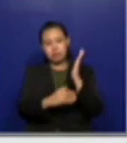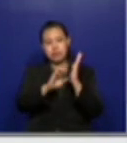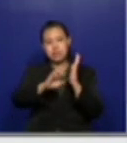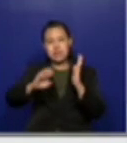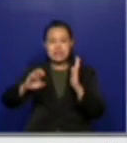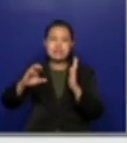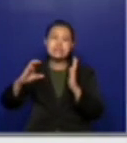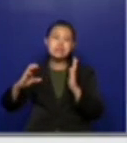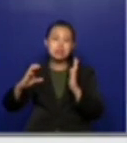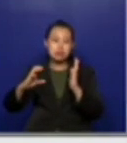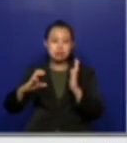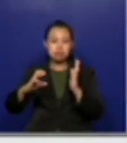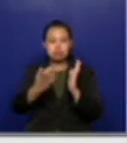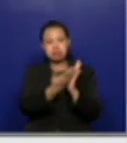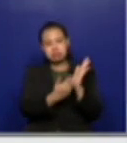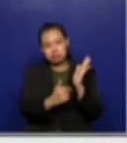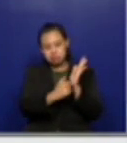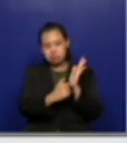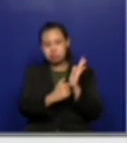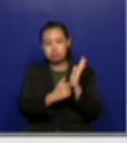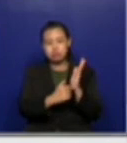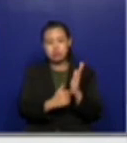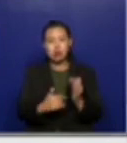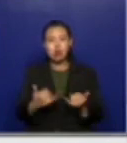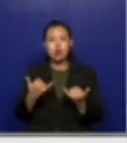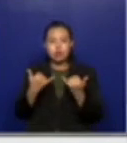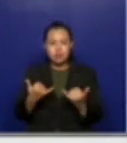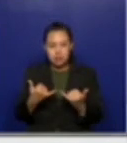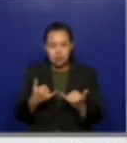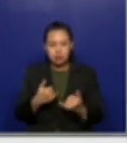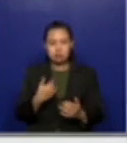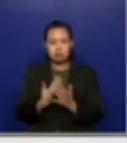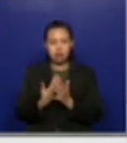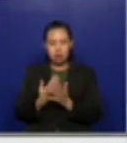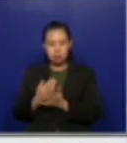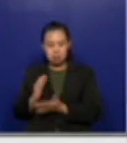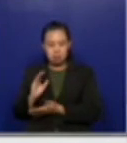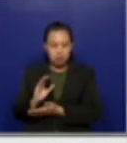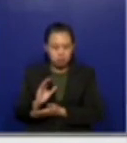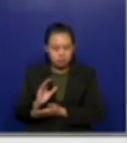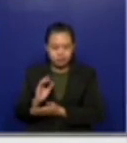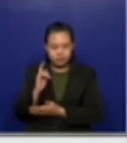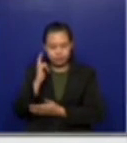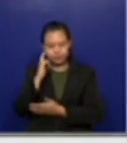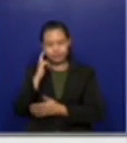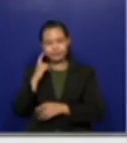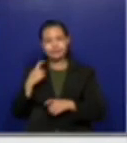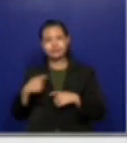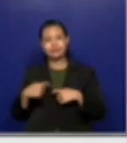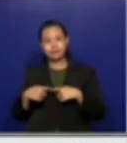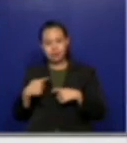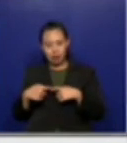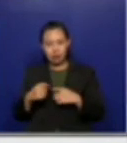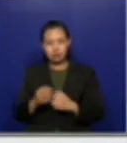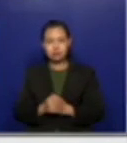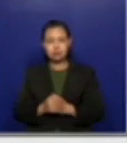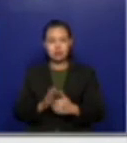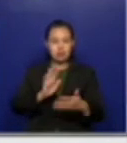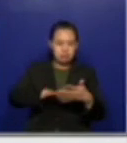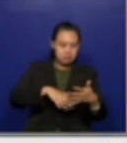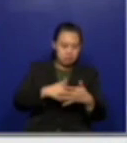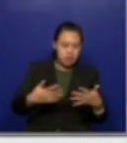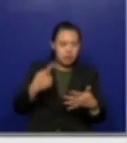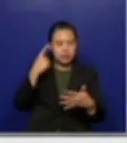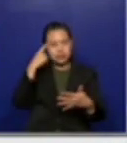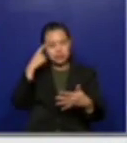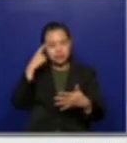ครับวันนี้แค่คนจะเข้ามาลงทุนเขาจะเข้ามาไม่ได้เลยท่านได้จัดโปรแกรมอะไรพวกนี้ไหมล่ะมาอยู่14